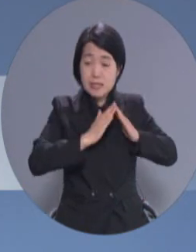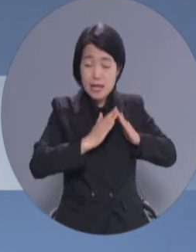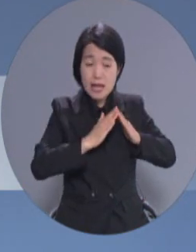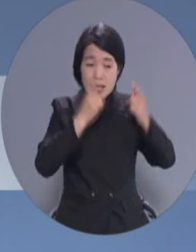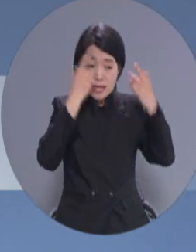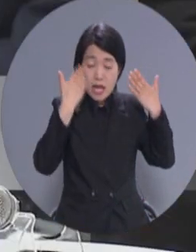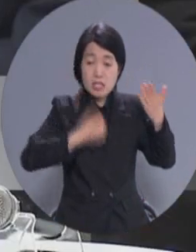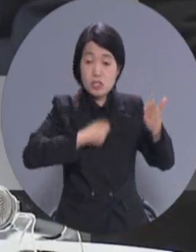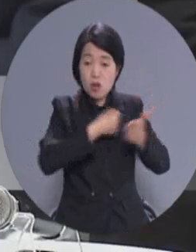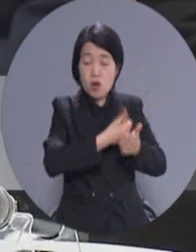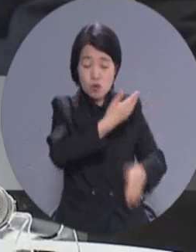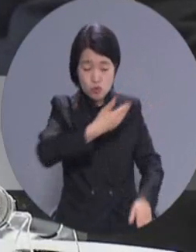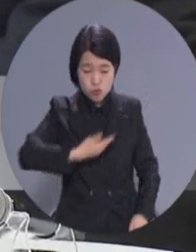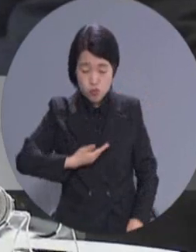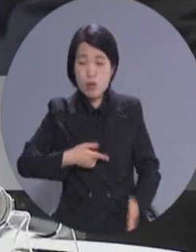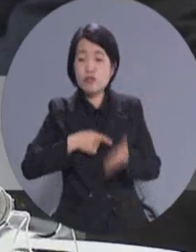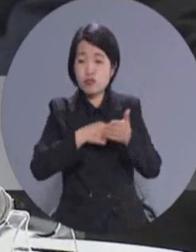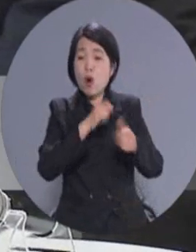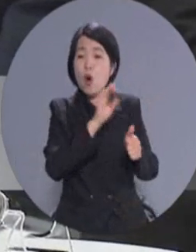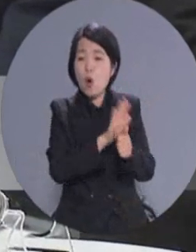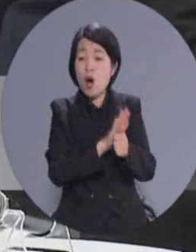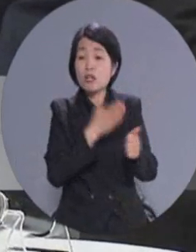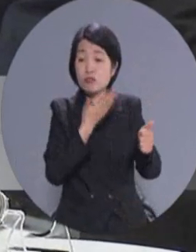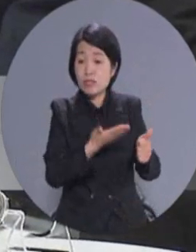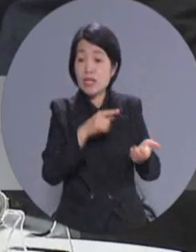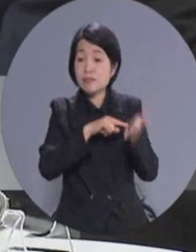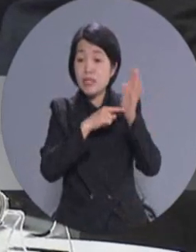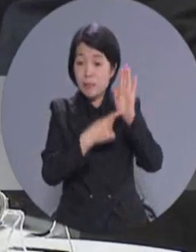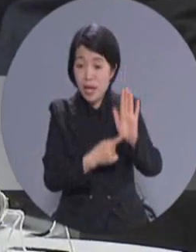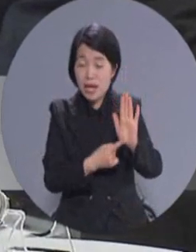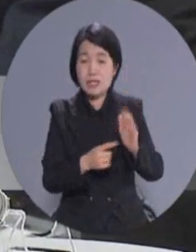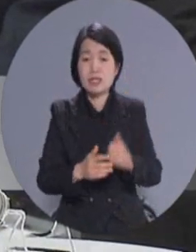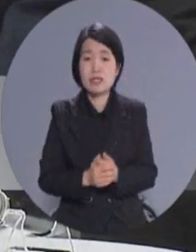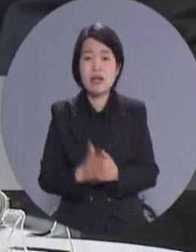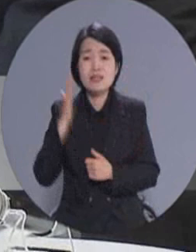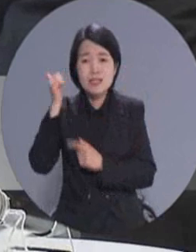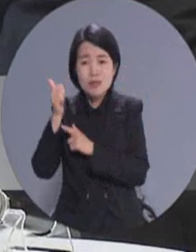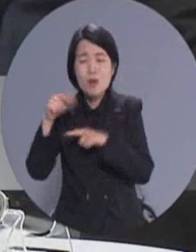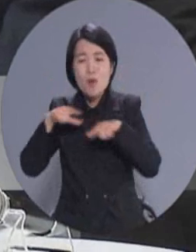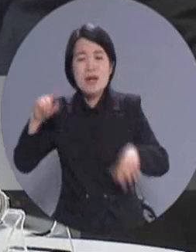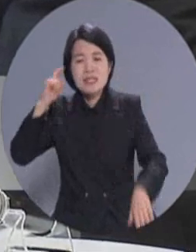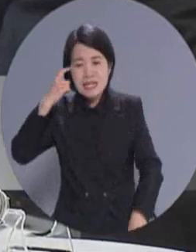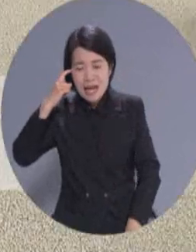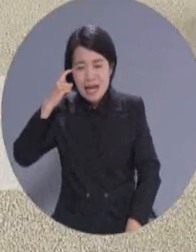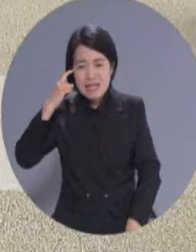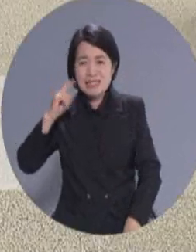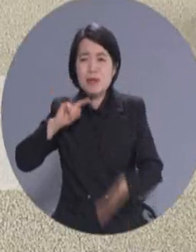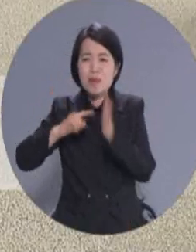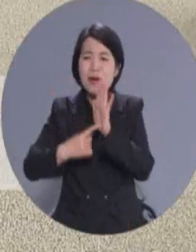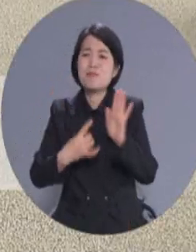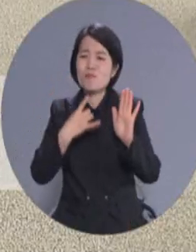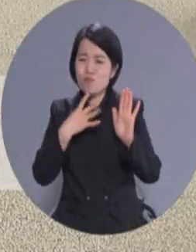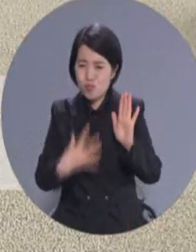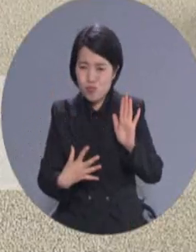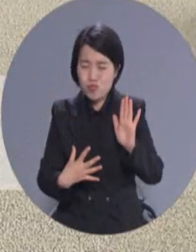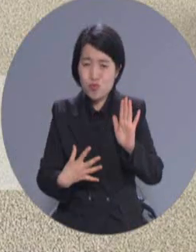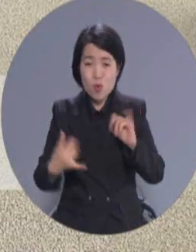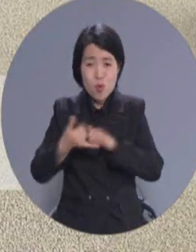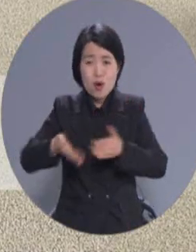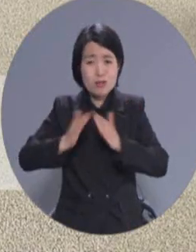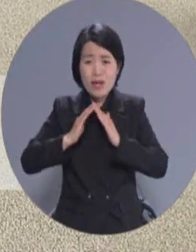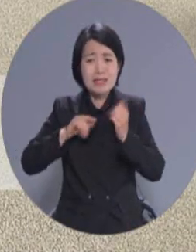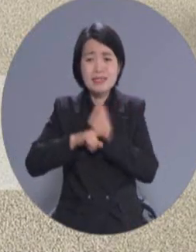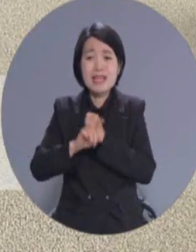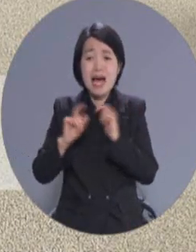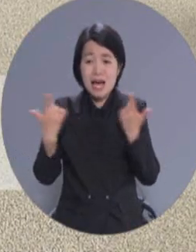정해 알려주면 적극 추진하겠다는 뜻을 밝힌 데 대해 대통령께서 평소 가지고 있던 생각을 언급한 것이라고